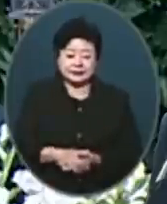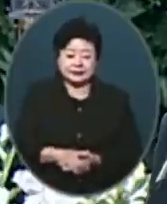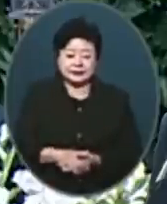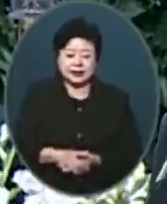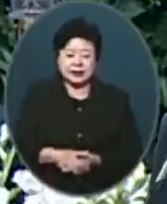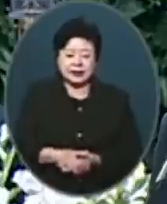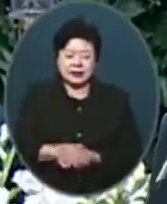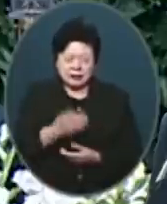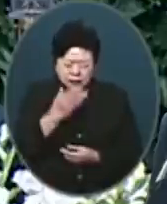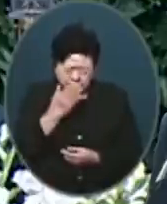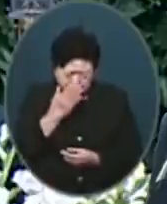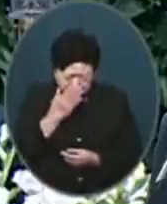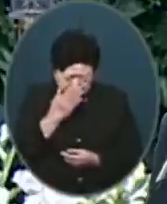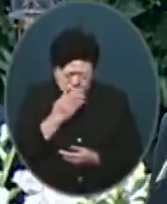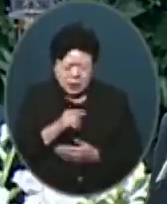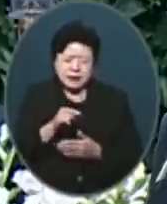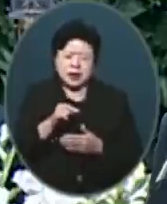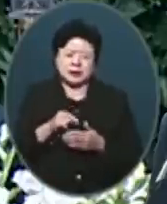낮아진 마음으로